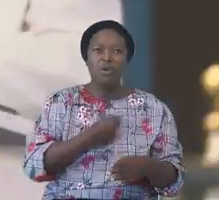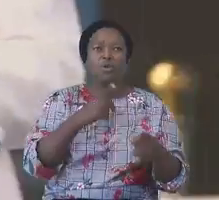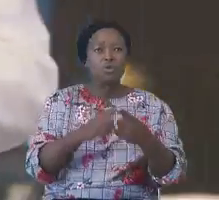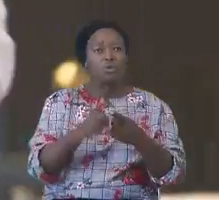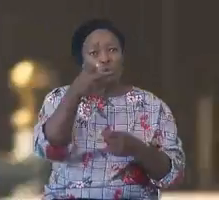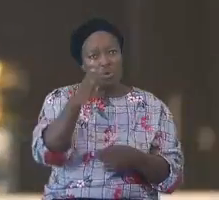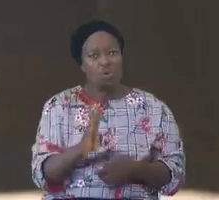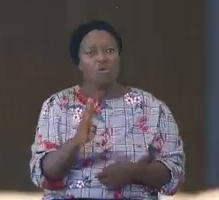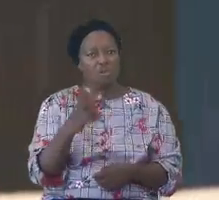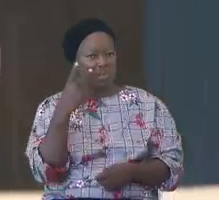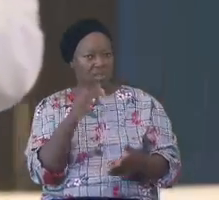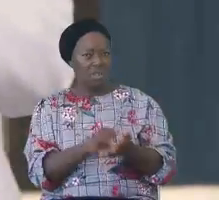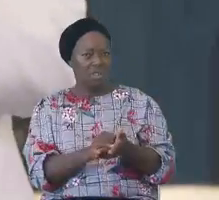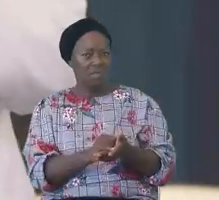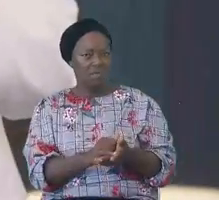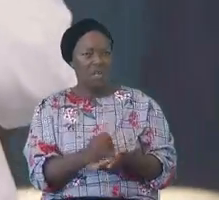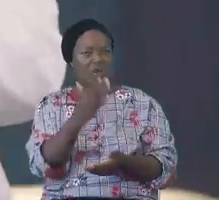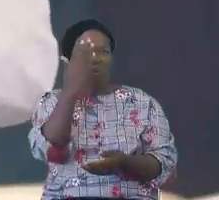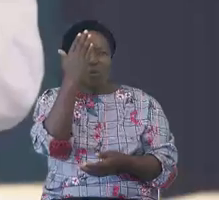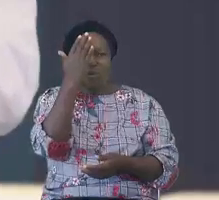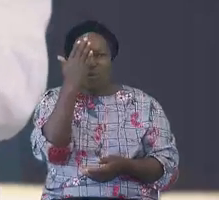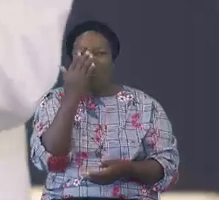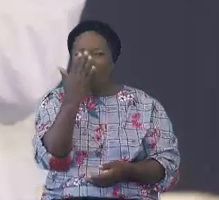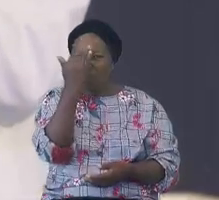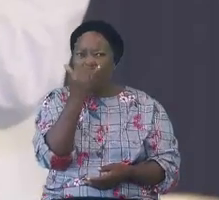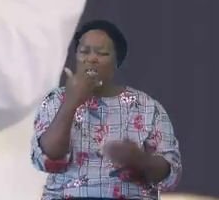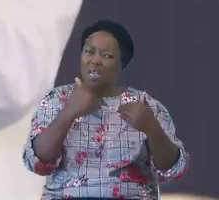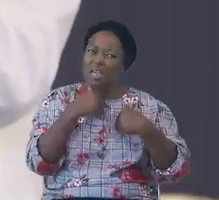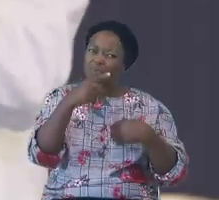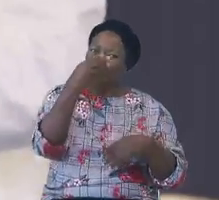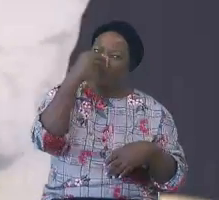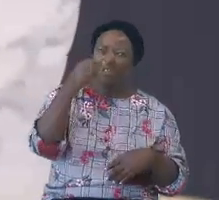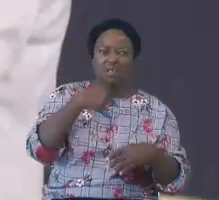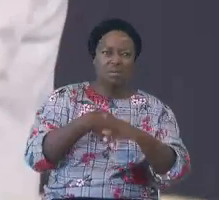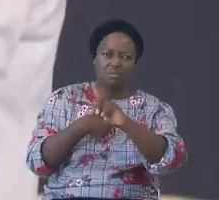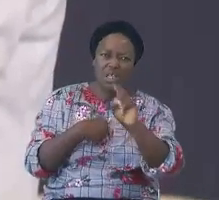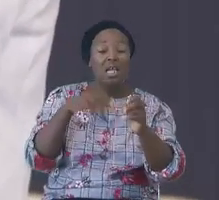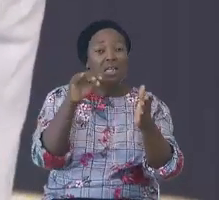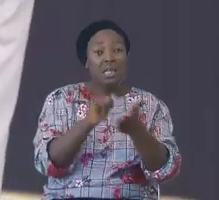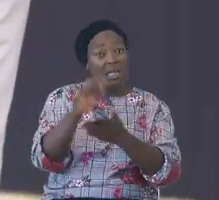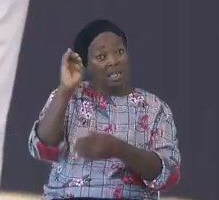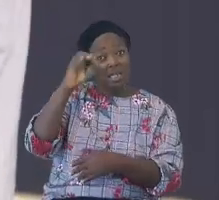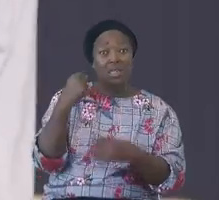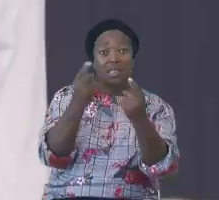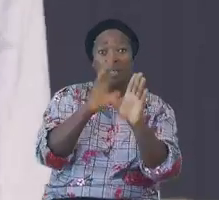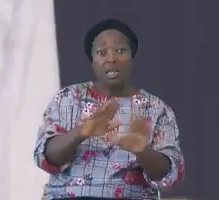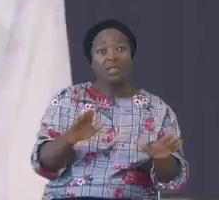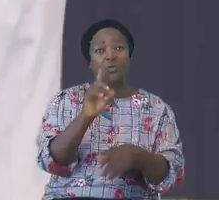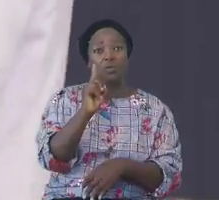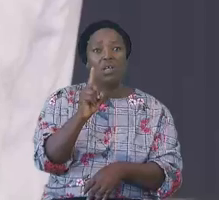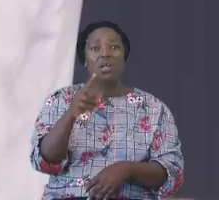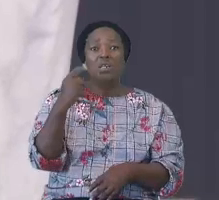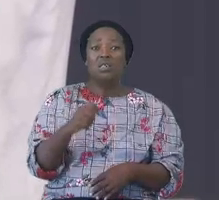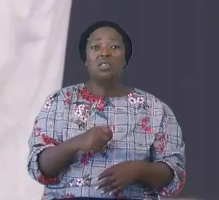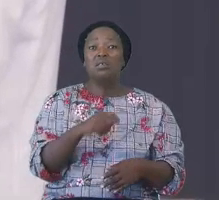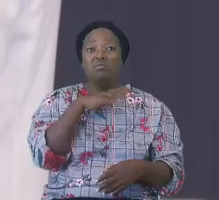pour des injustes, afin de nous amener à Dieu. Voyez cela, pourquoi m'as-tu